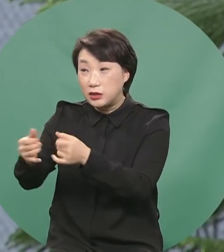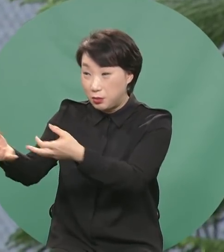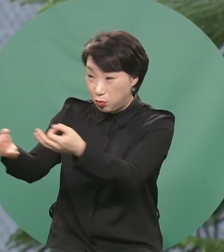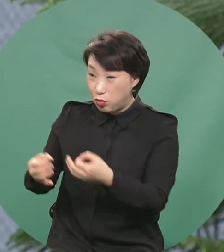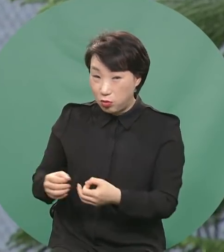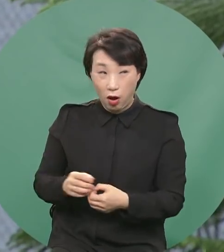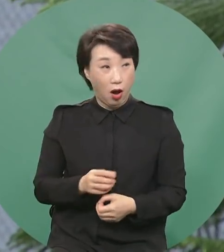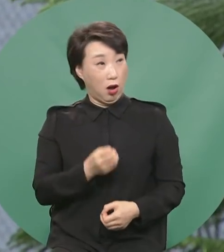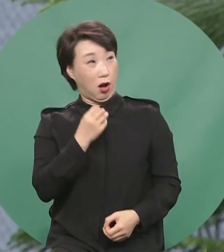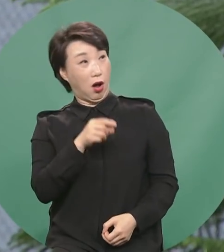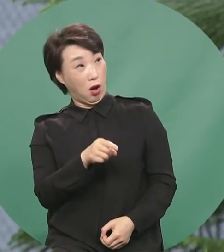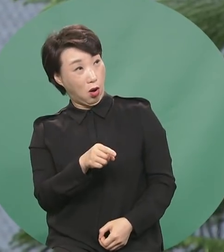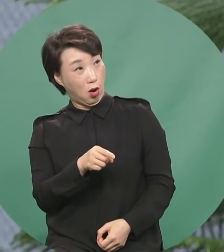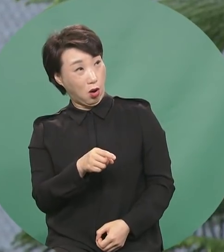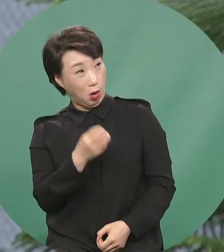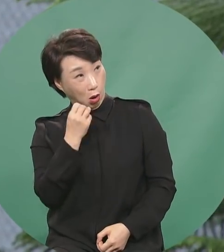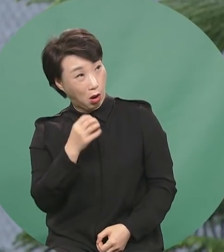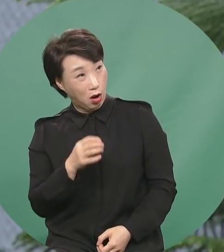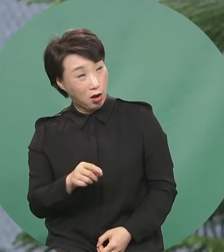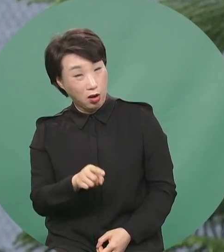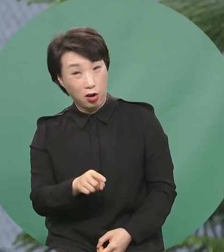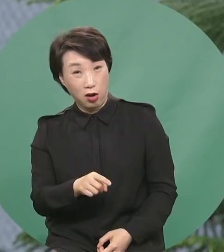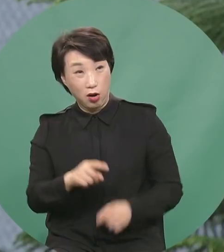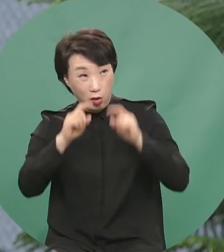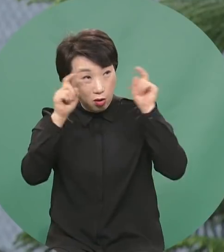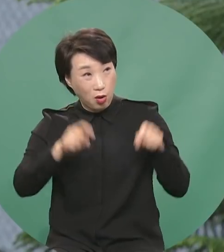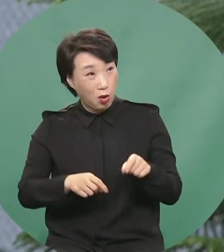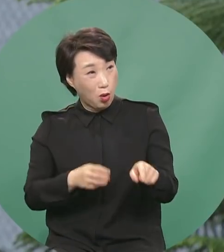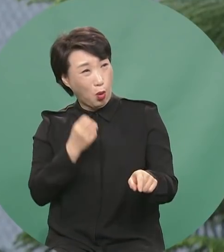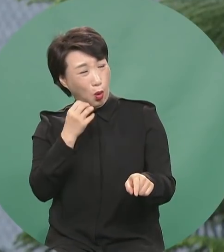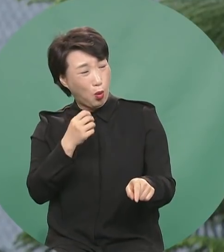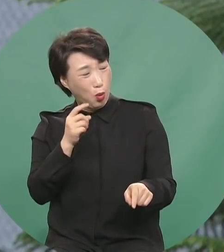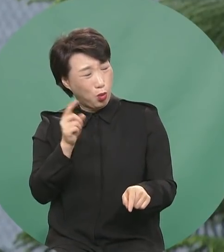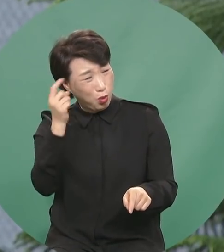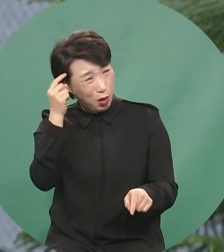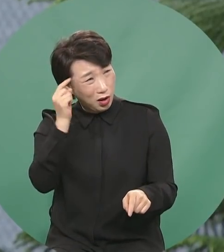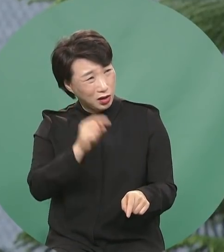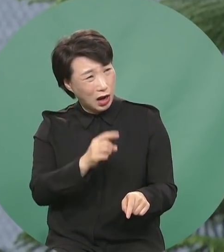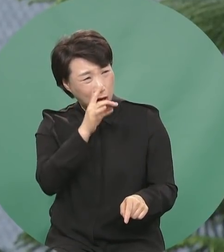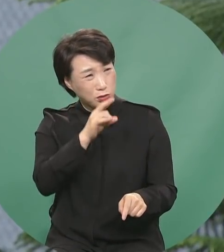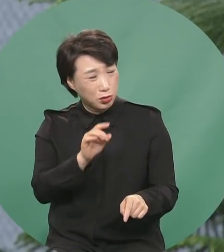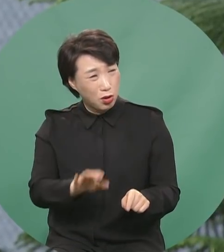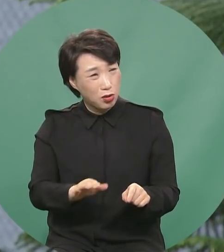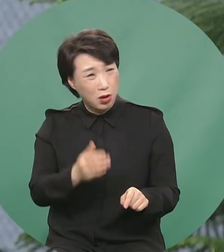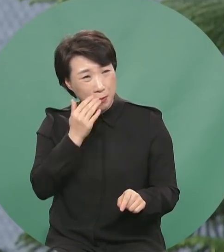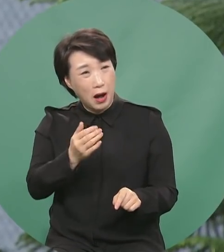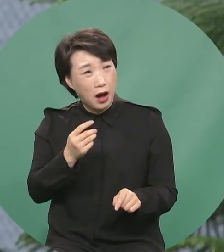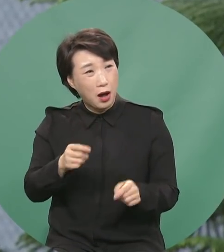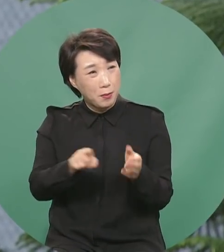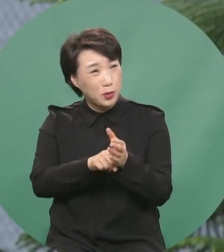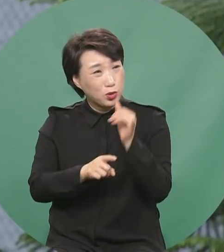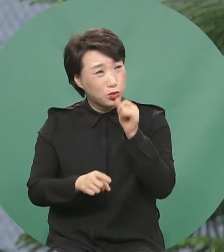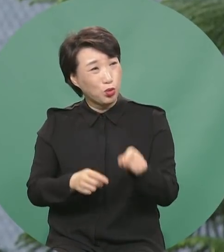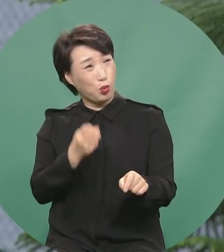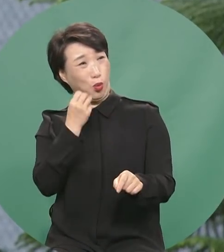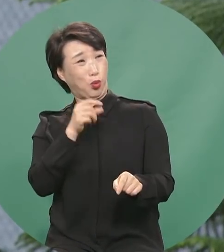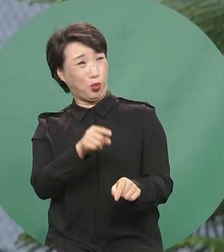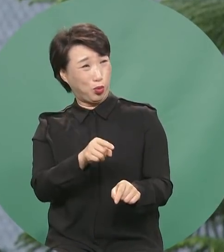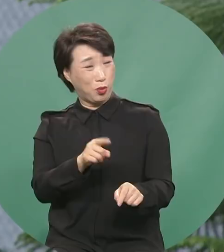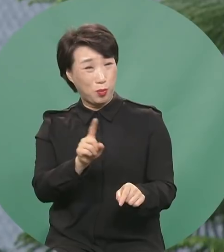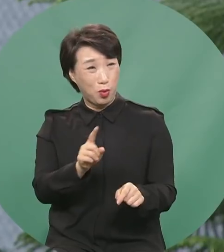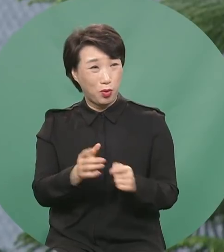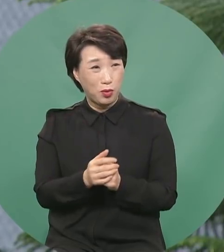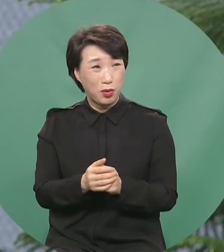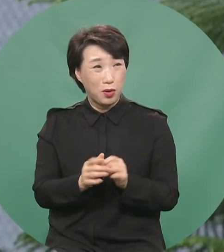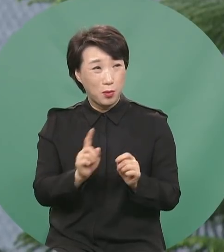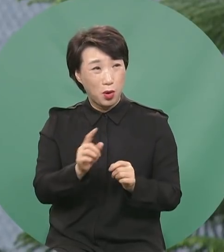교회, 이상한 사람들, 어찌 저 사람들은 안 되는 소리를 된다거나 됐다고 하는 걸 보니까 어떤 신적